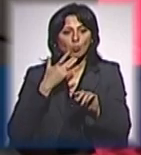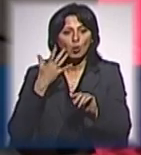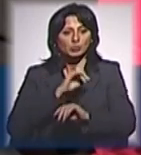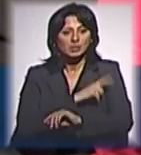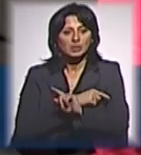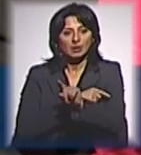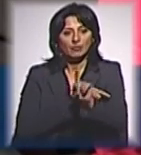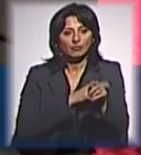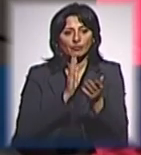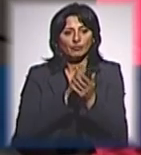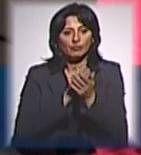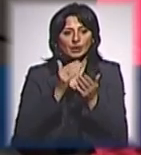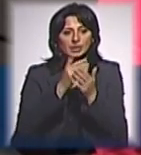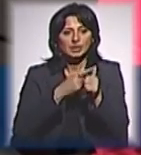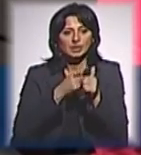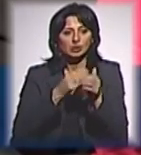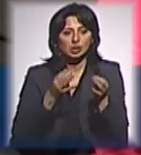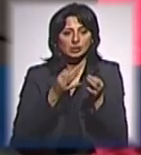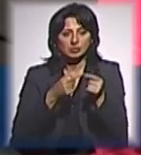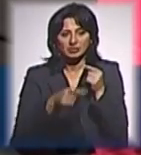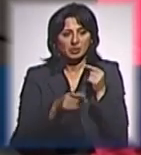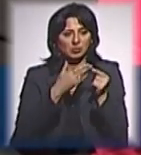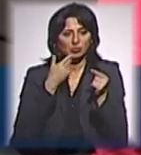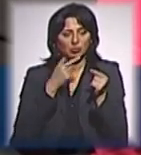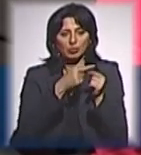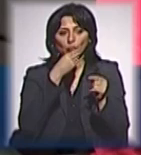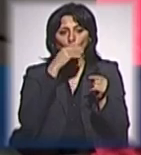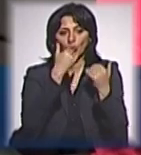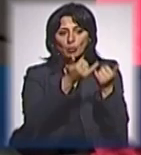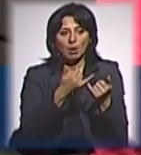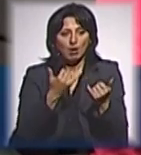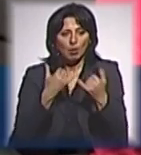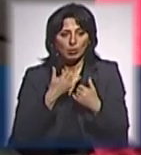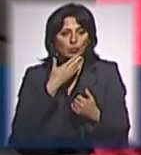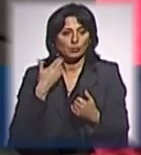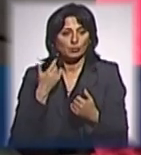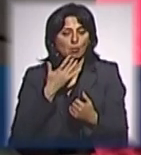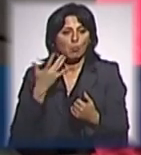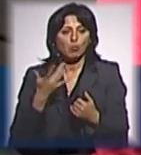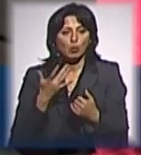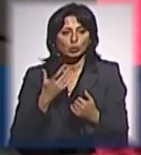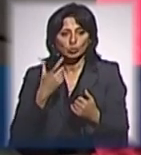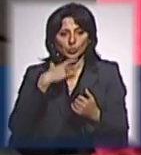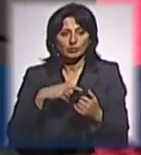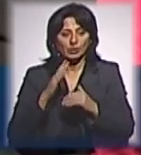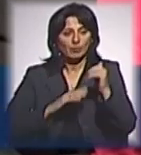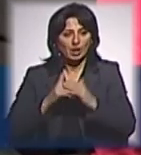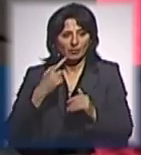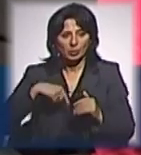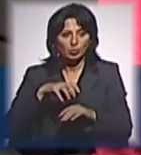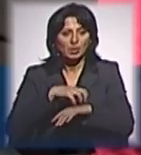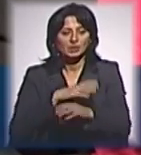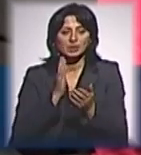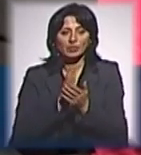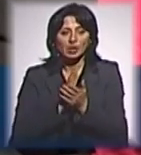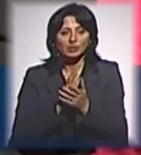პოლიტიკური ძალებისაგან, რომლებიც სტატუსით არაფრით ჩვენსგან არ განსხვავდებიან. ჩვენ ვართ პოლიტიკური სუბიექტი, კვალიფიციური